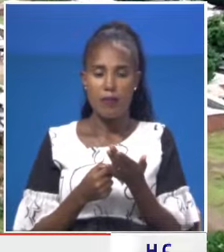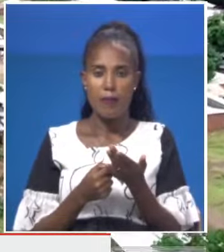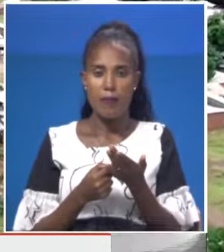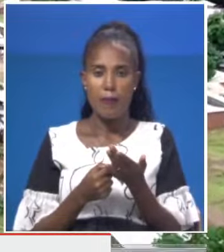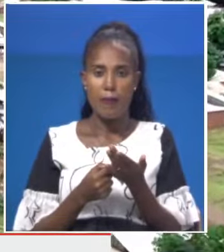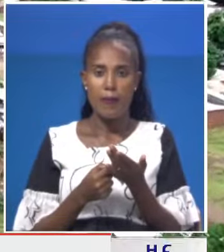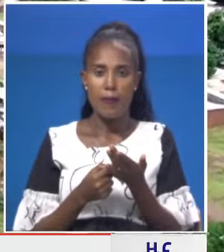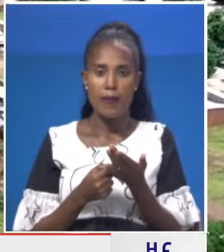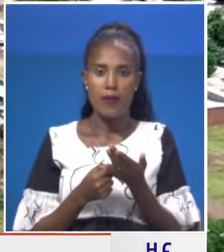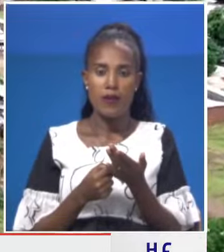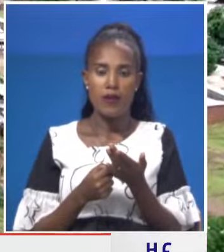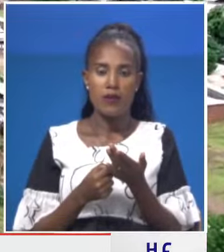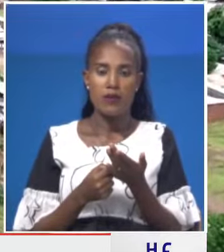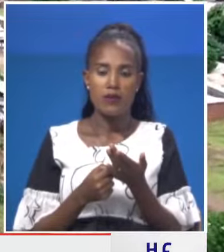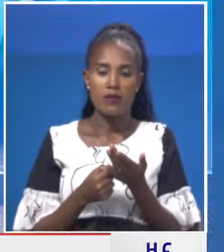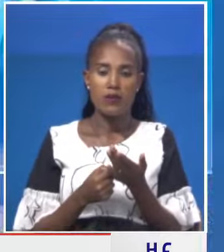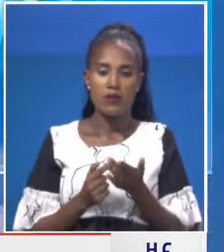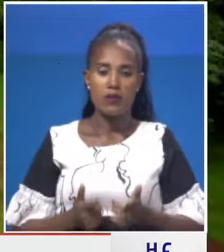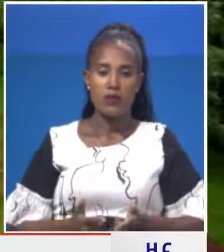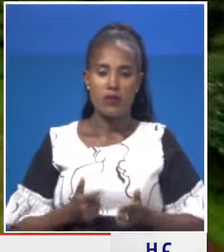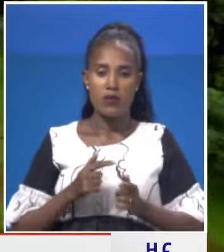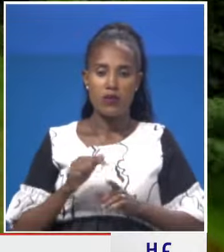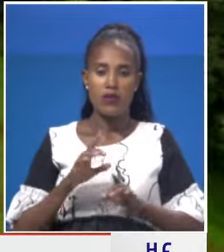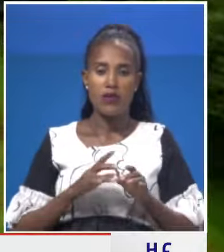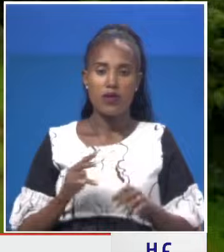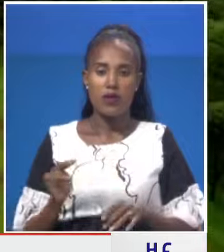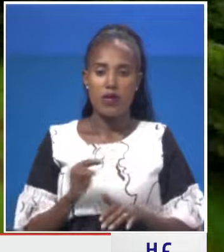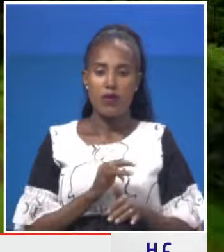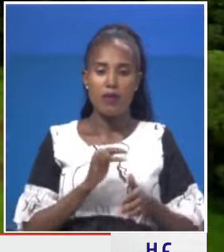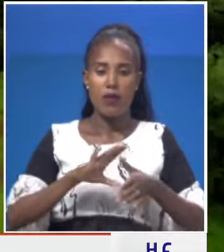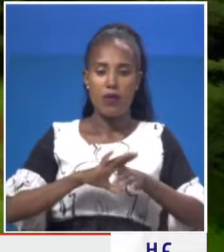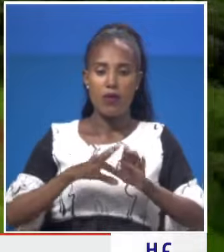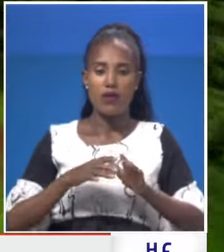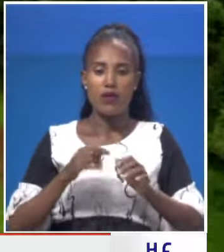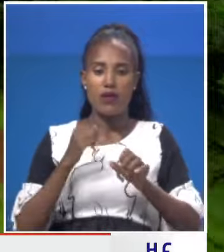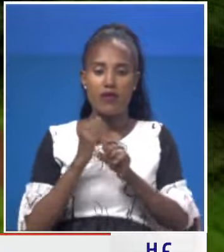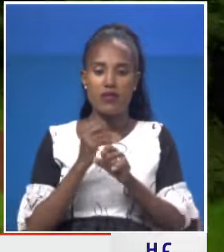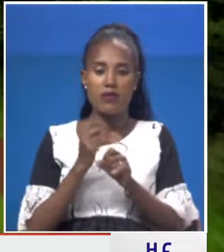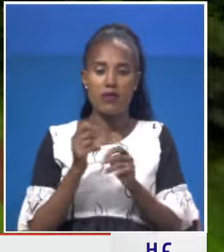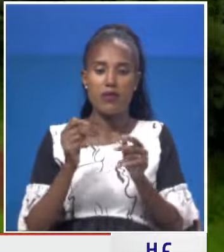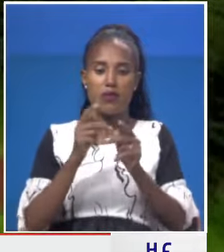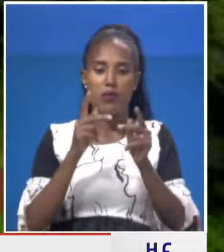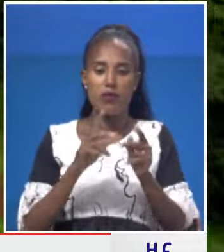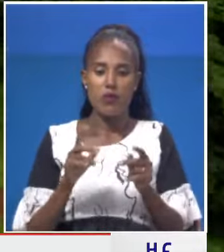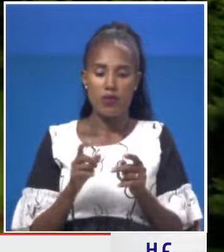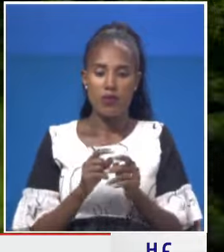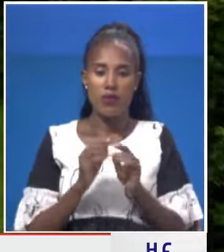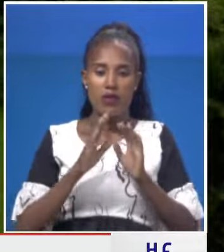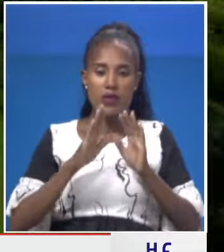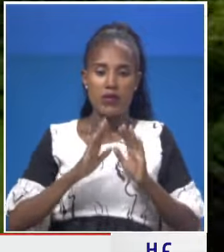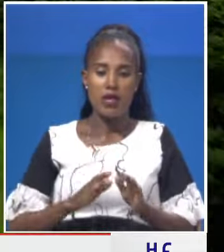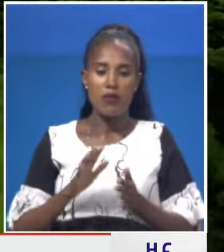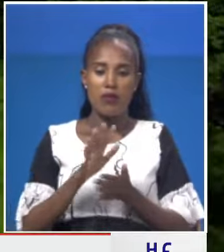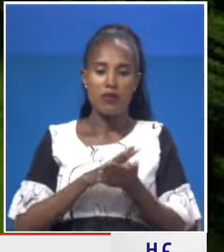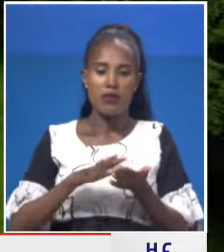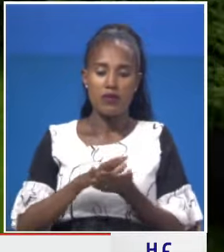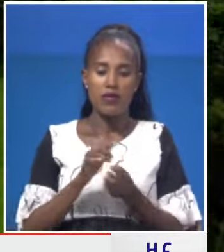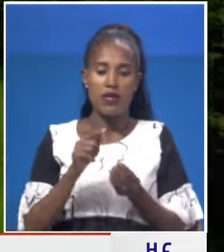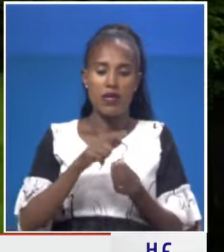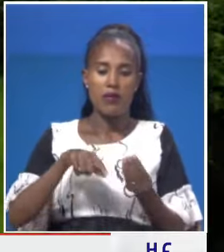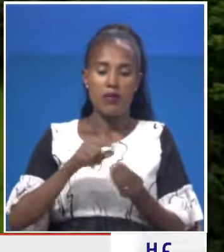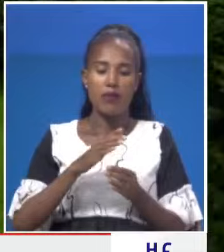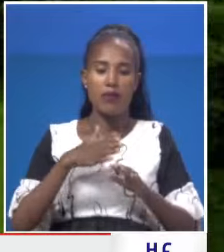እንዲኖር ነው የተደረገው። የምራብ ጎንደር ዞን የኢንቨስትመንት ቀጣና በመሆኑ የሰላሙ መደፍረስ ከአካባቢው